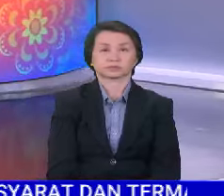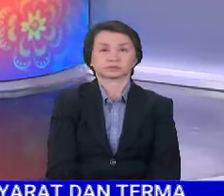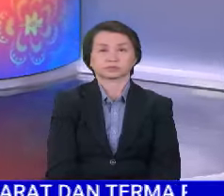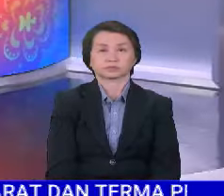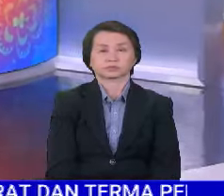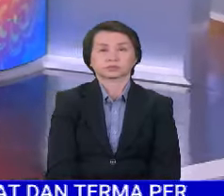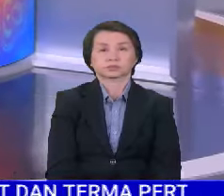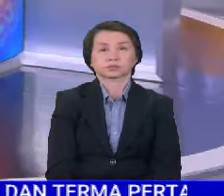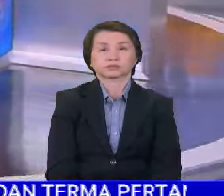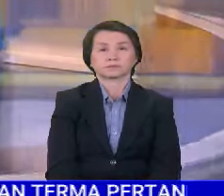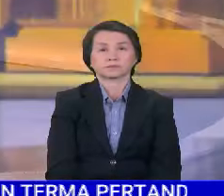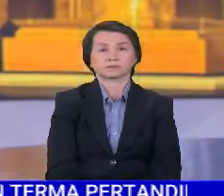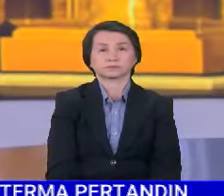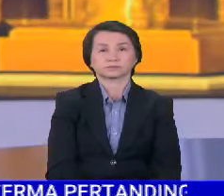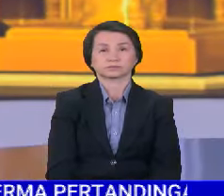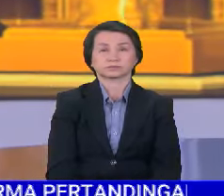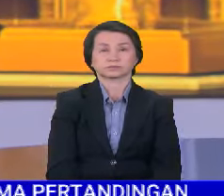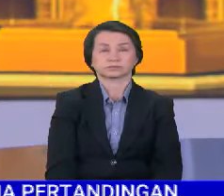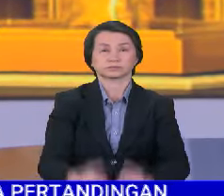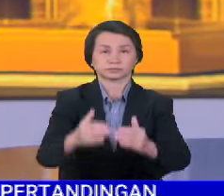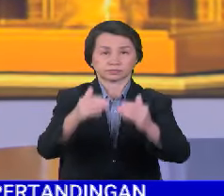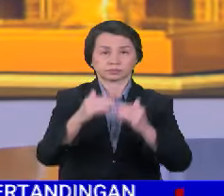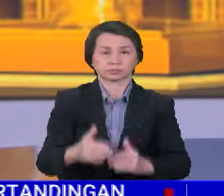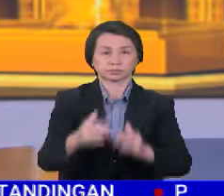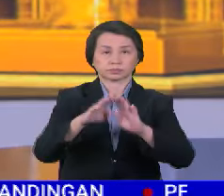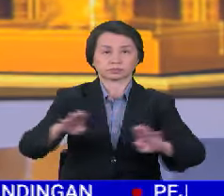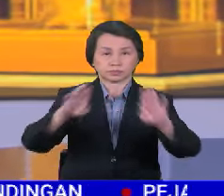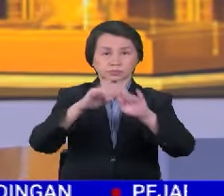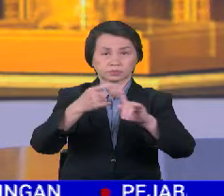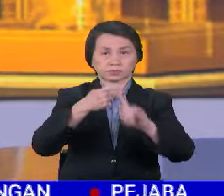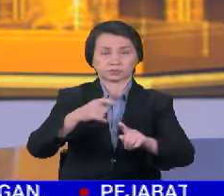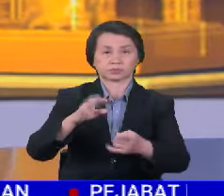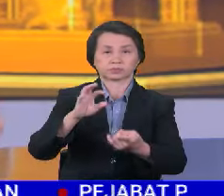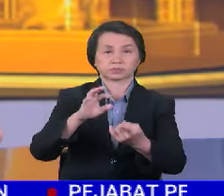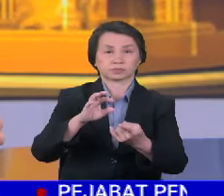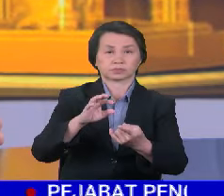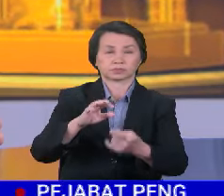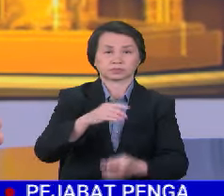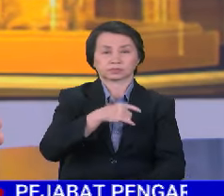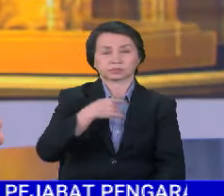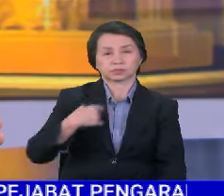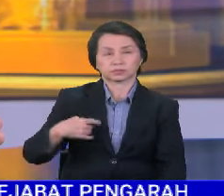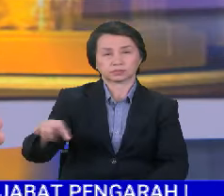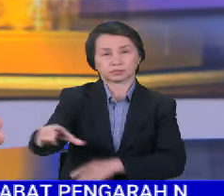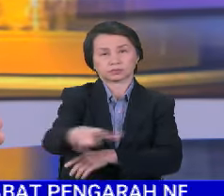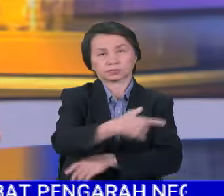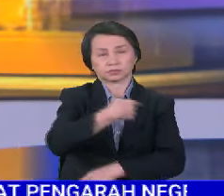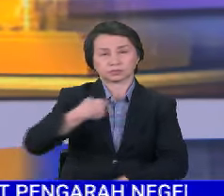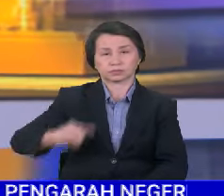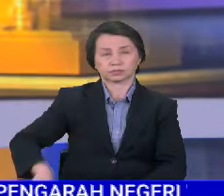hai hai Hai by saudara seterusnya untuk paparan berita dari pulau mutiara Laut Cina Selatan pulau kita bersama-sama